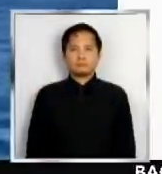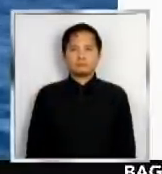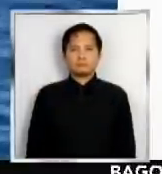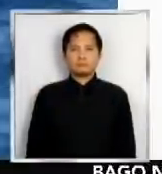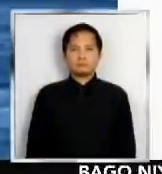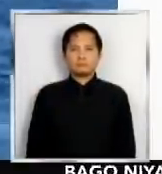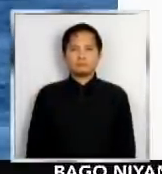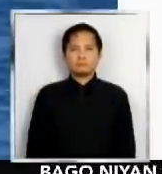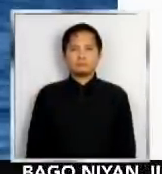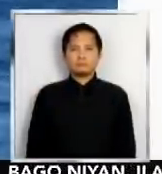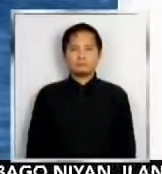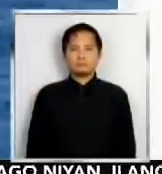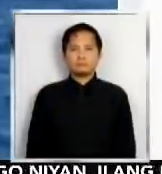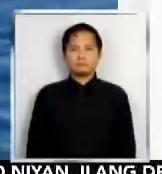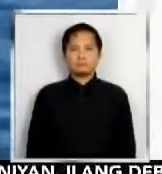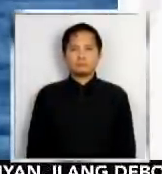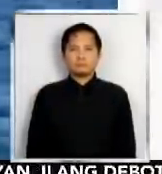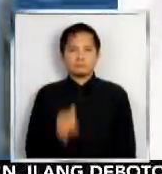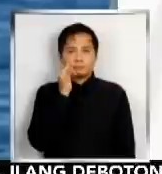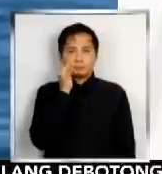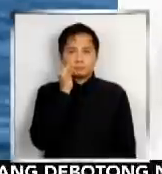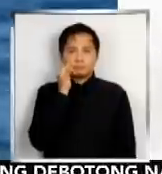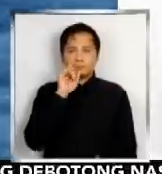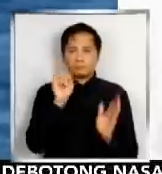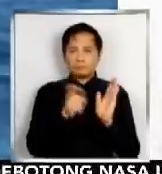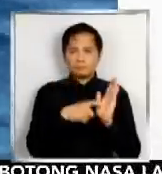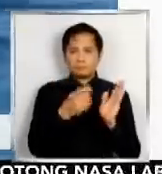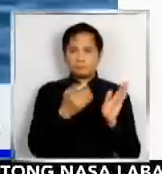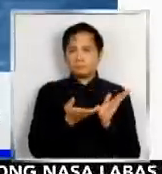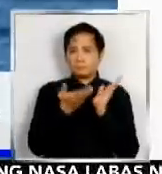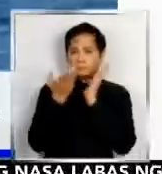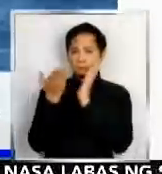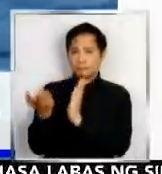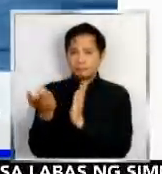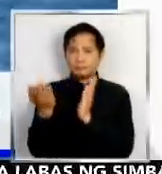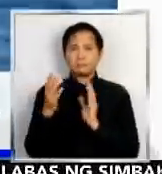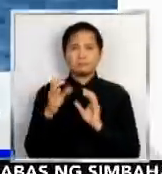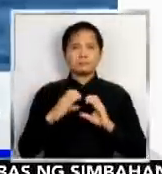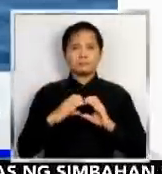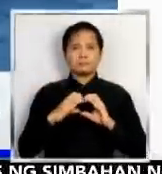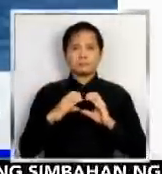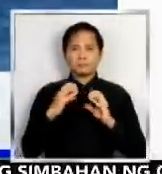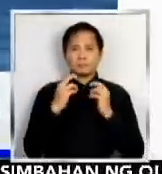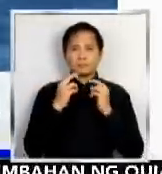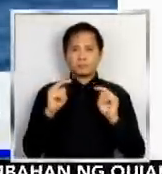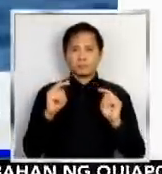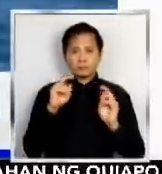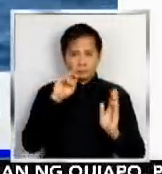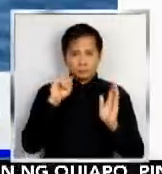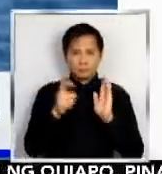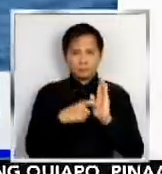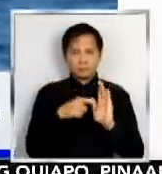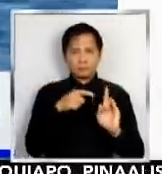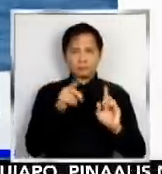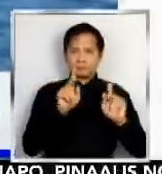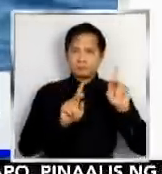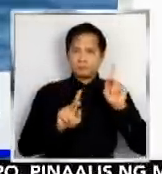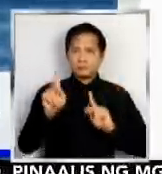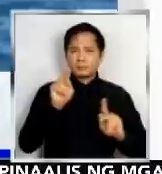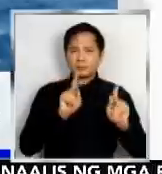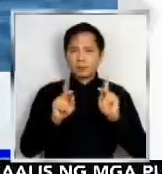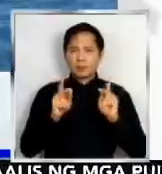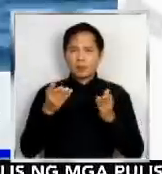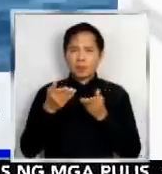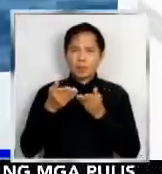Sa videong ito na ibinigay sa GMA News na isang source, makikita ng malapitan ang mga naglalakihang barkong China sa Julian Felipe